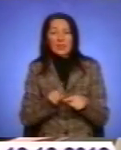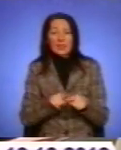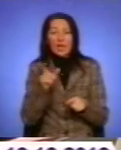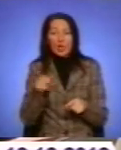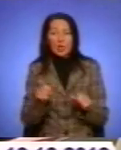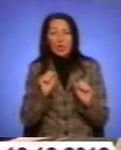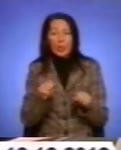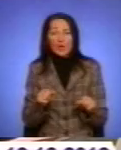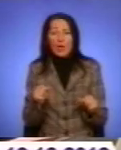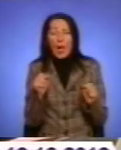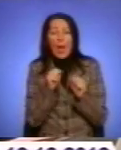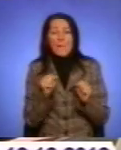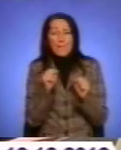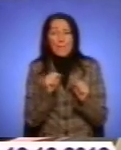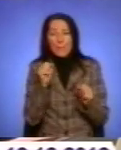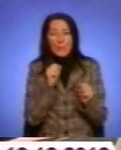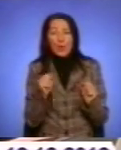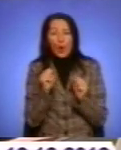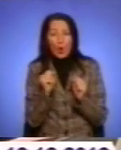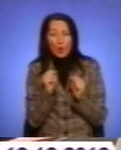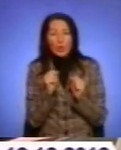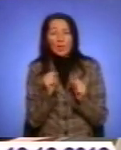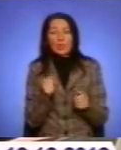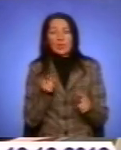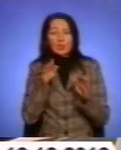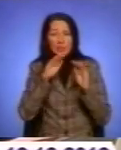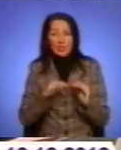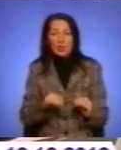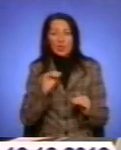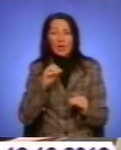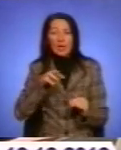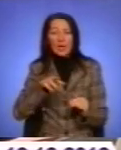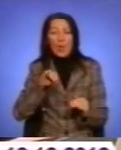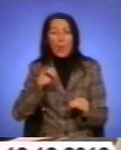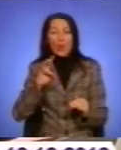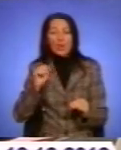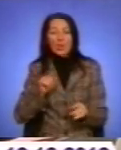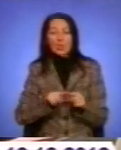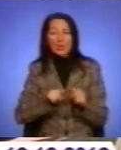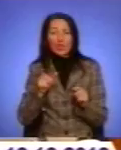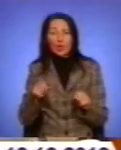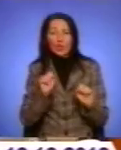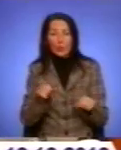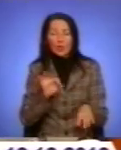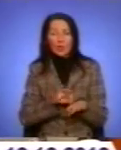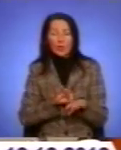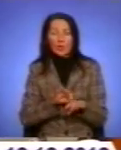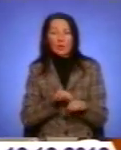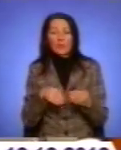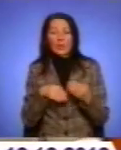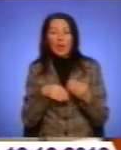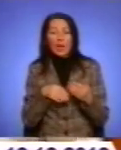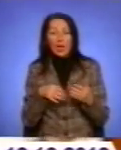людина може переохолодитися, знижується імунітет і швидше може людина захворіти. Засоби